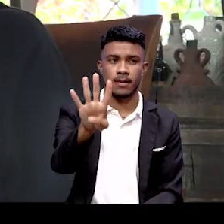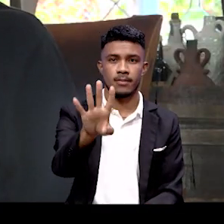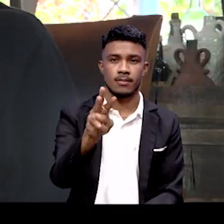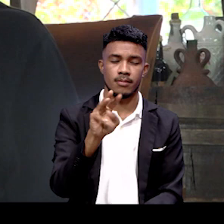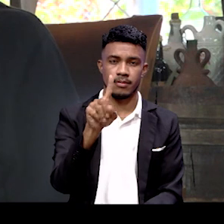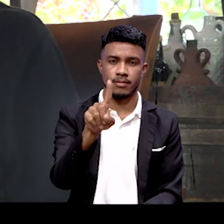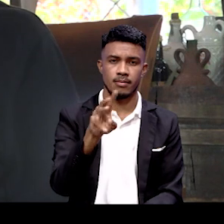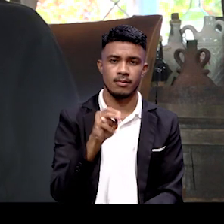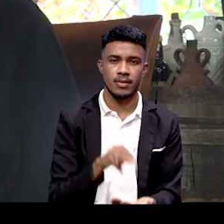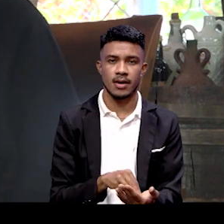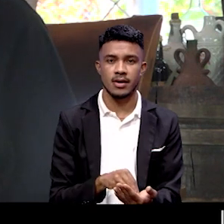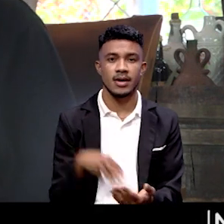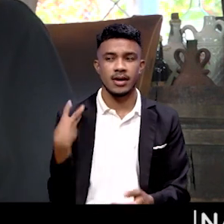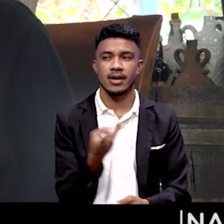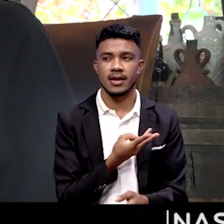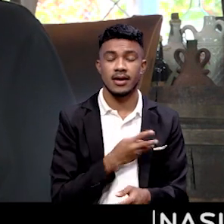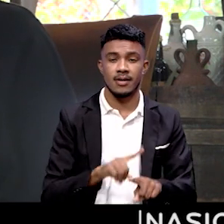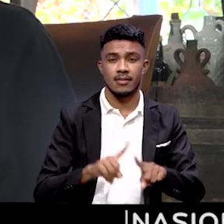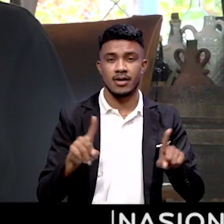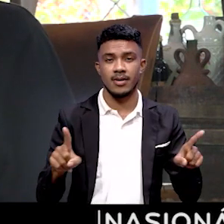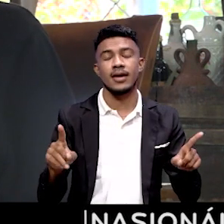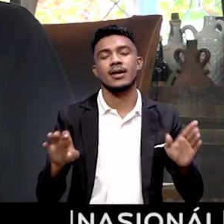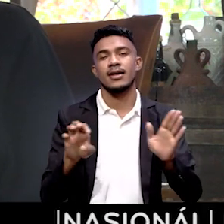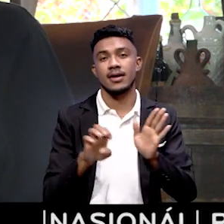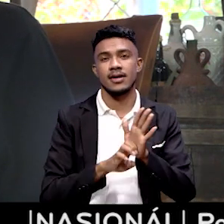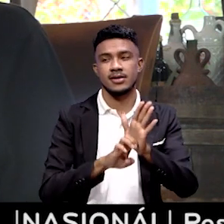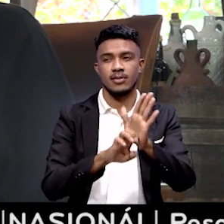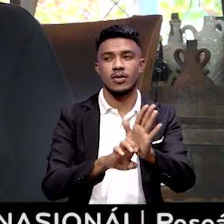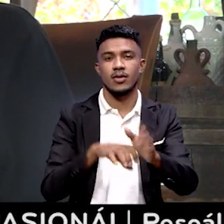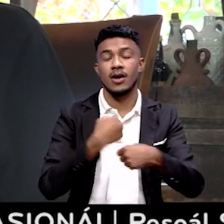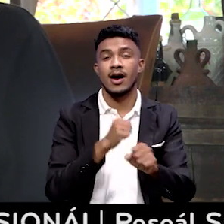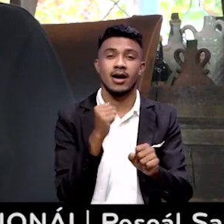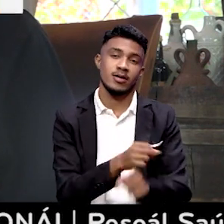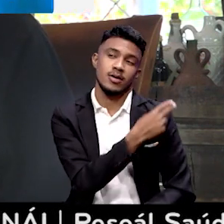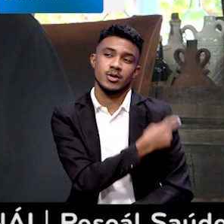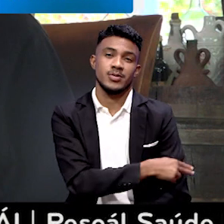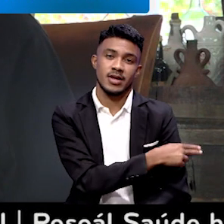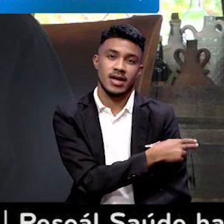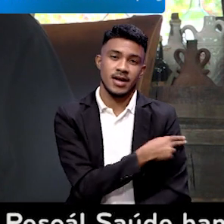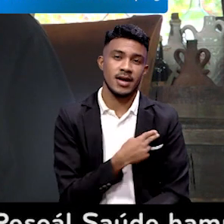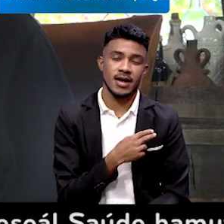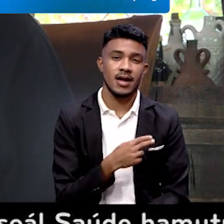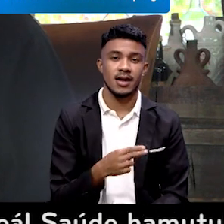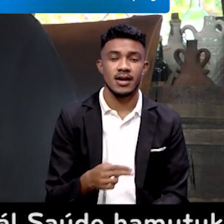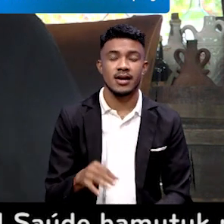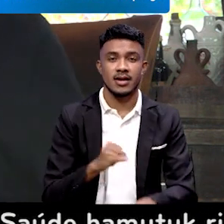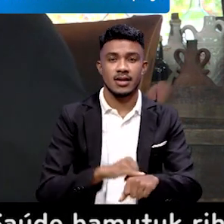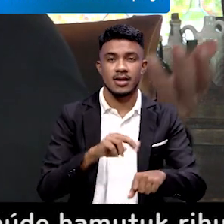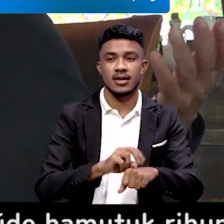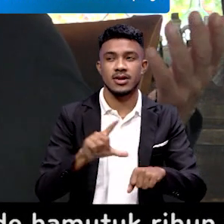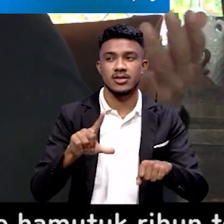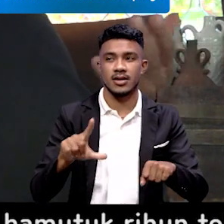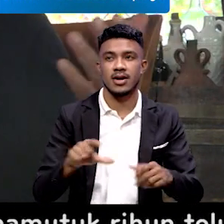e tenia, mas por exemplo, podia ralo ter hospital ida moderno, nível internacional,